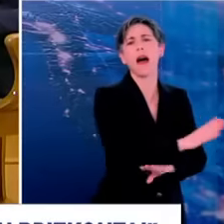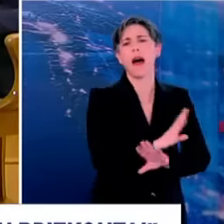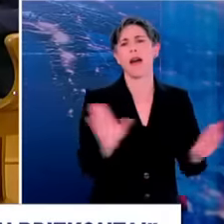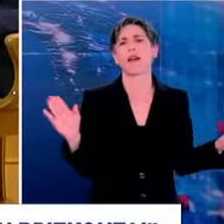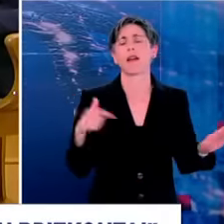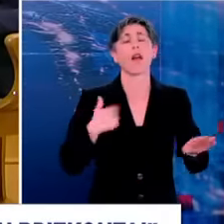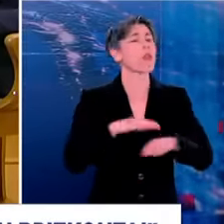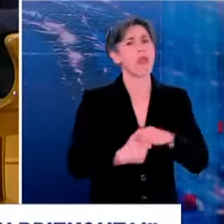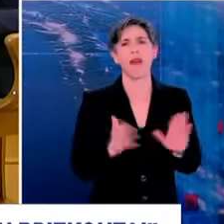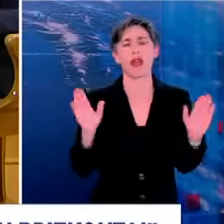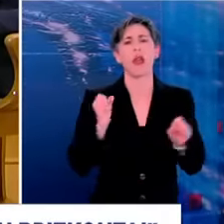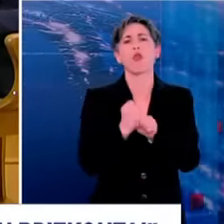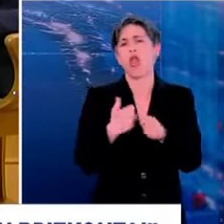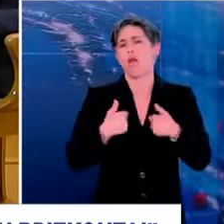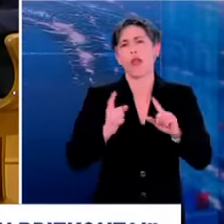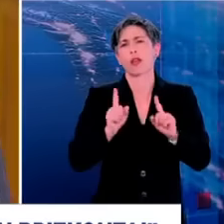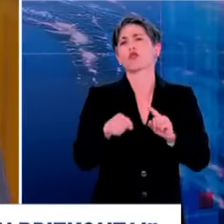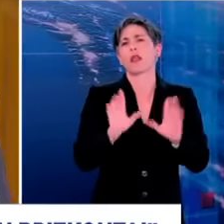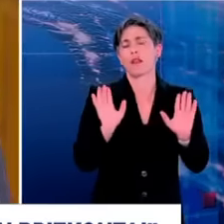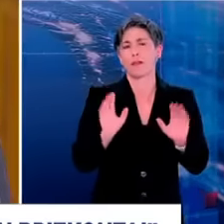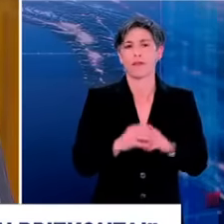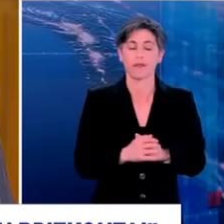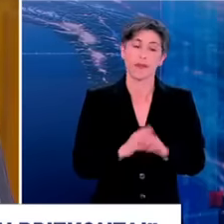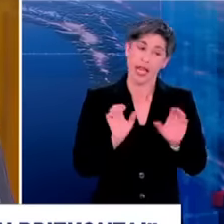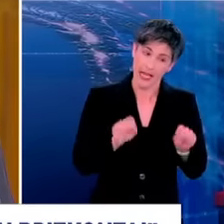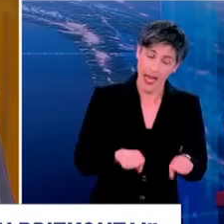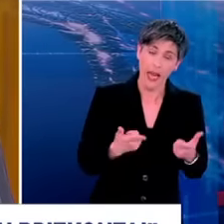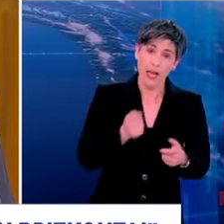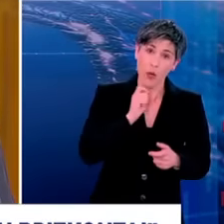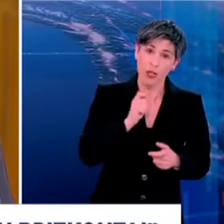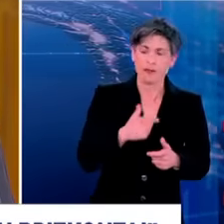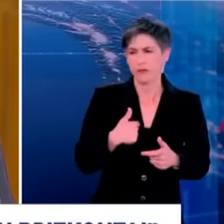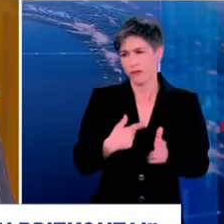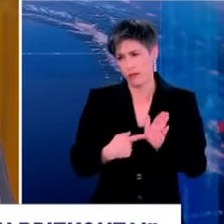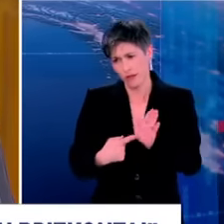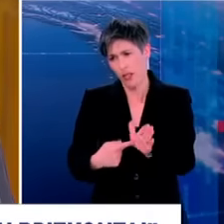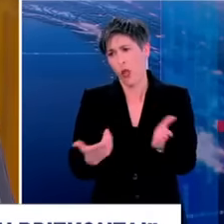δουλειά, ούτε όχι, δικιά σας, ούτε καθενός. Είναι θέμα πολιτικής βούλησης. Νομίζω αποδείξαμε ότι διαθέτουμε